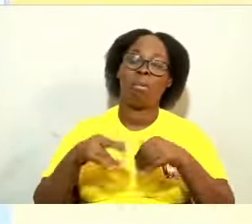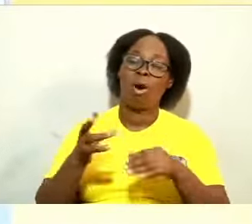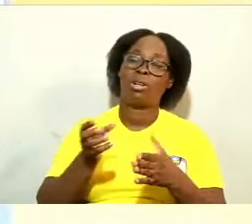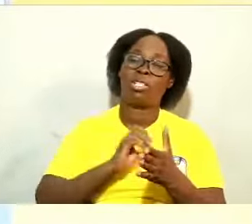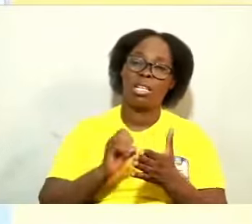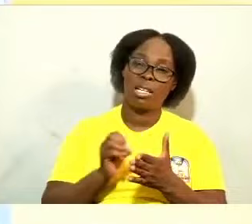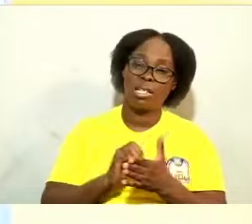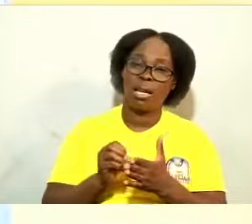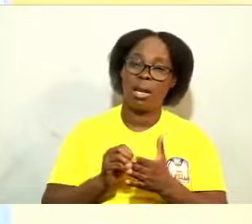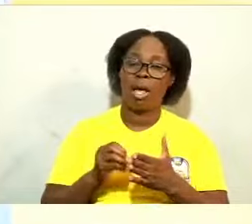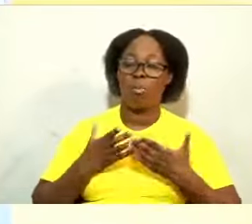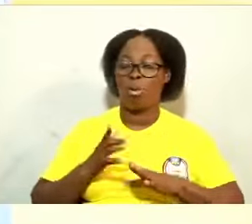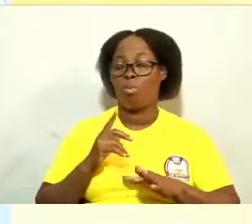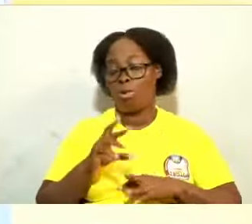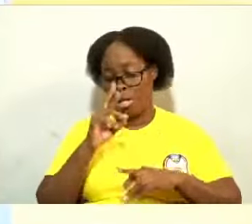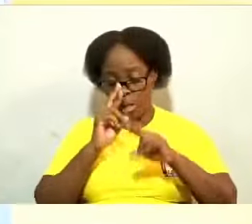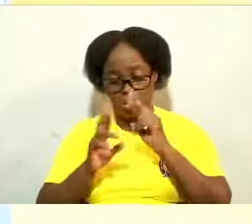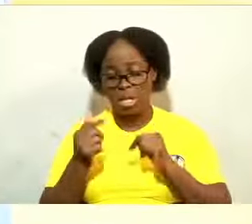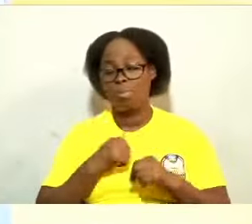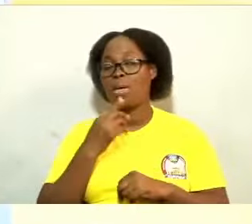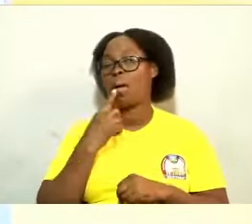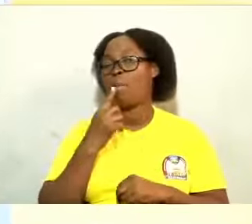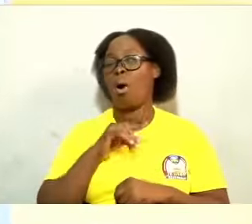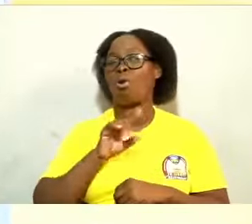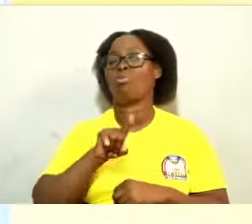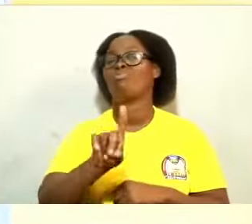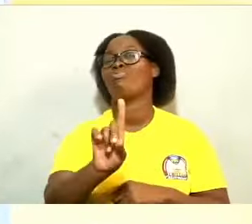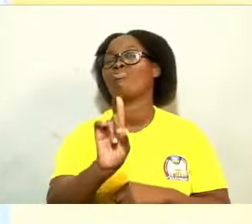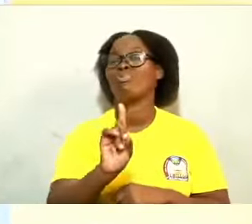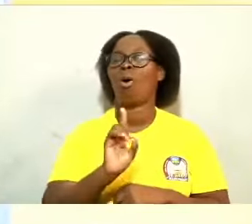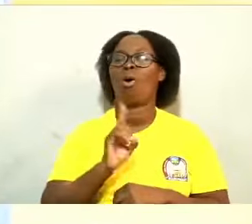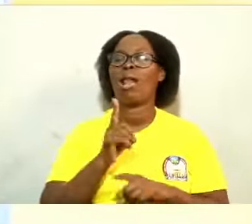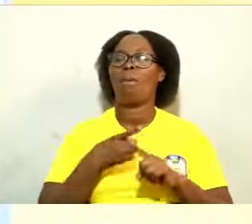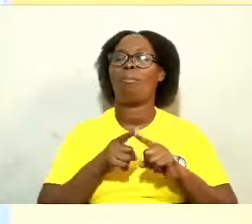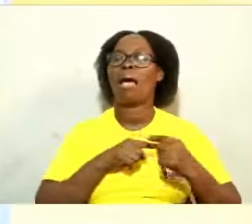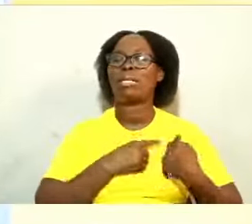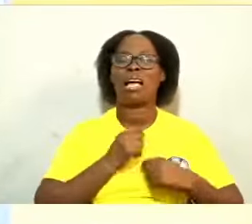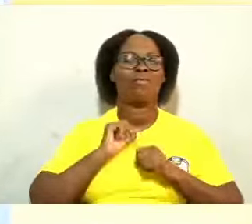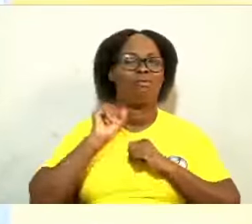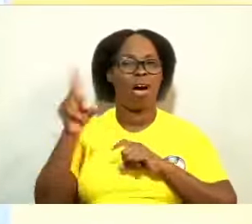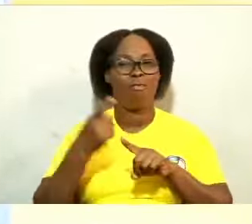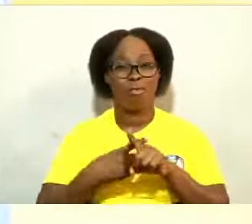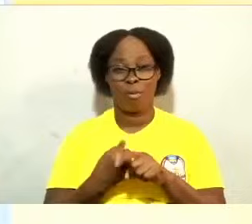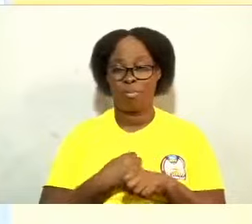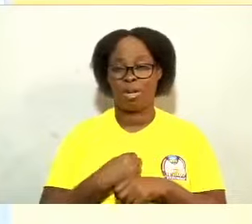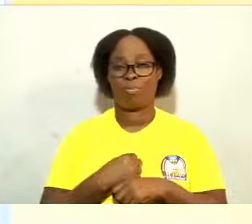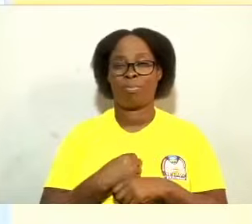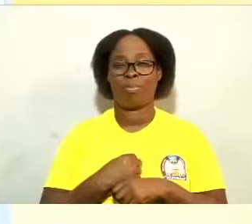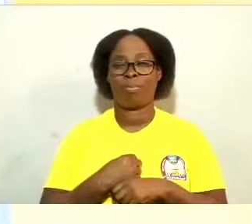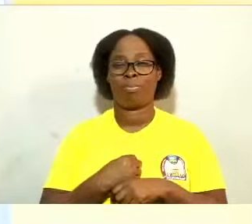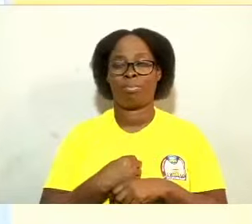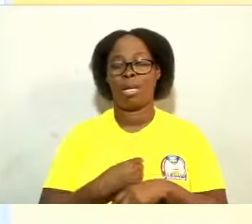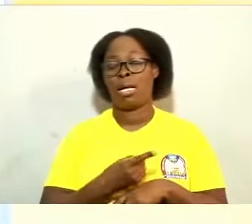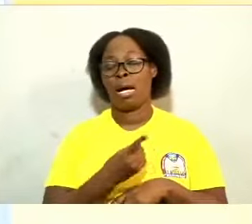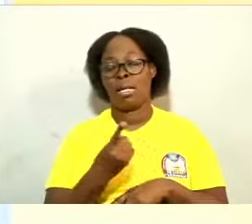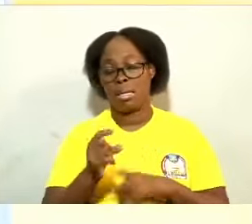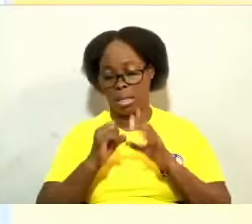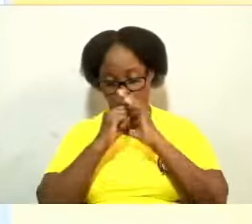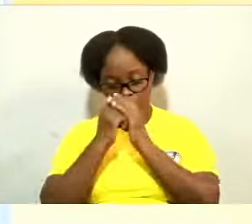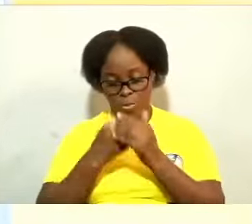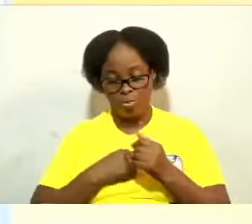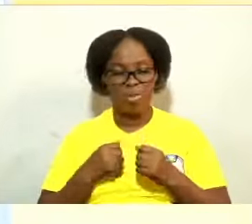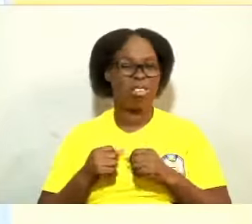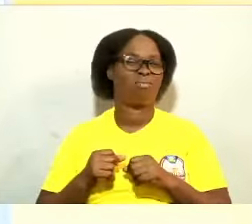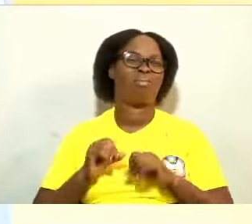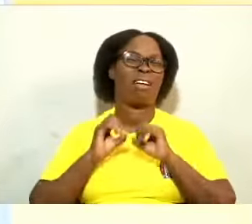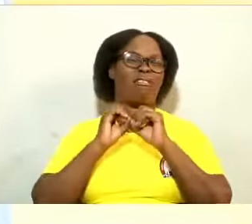watu hawa uniheshimu kwa midomo, ila mioyo yao iko mbali nami. Nao wananiabudu bure. Yaani